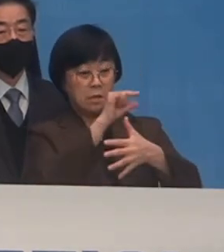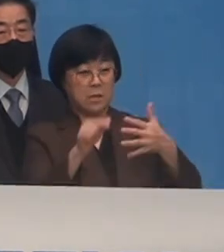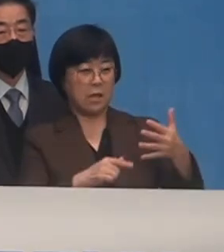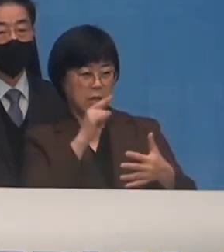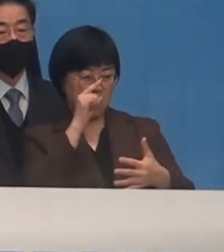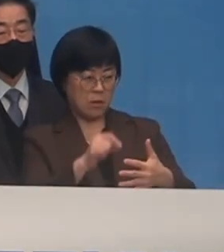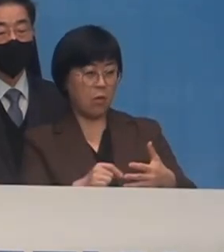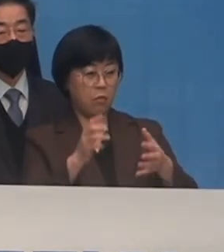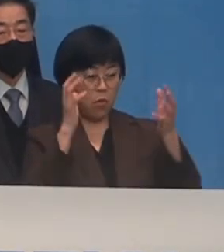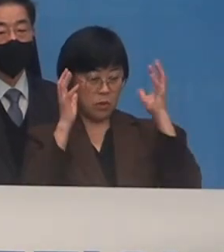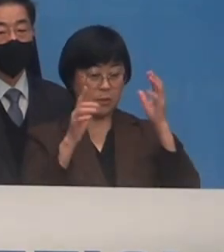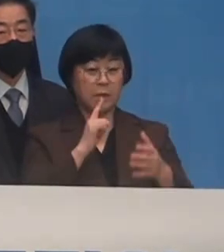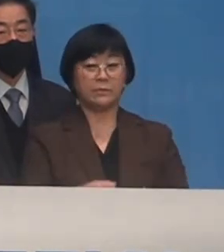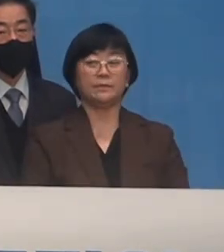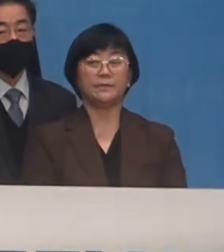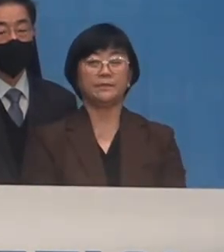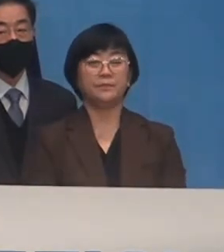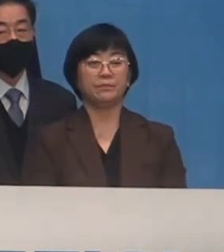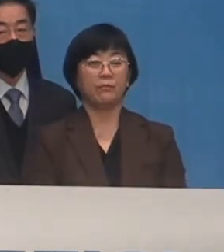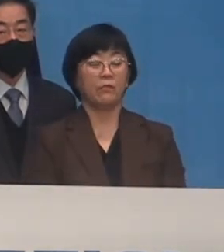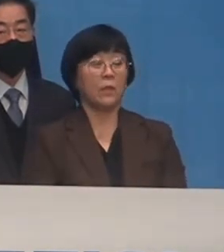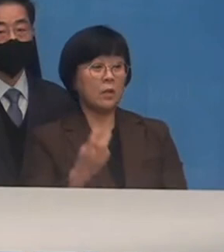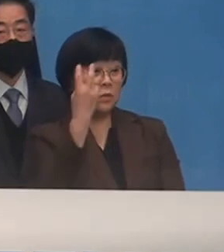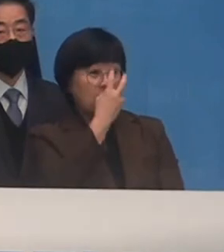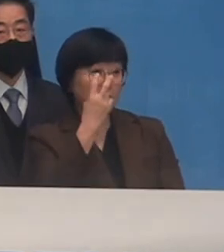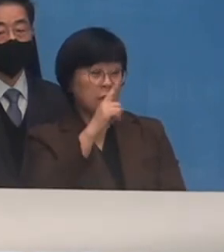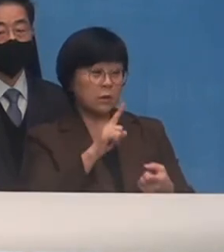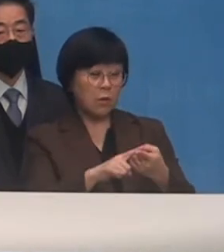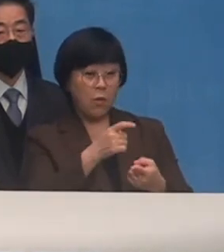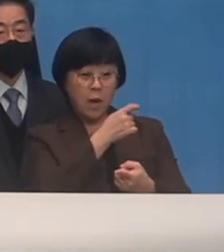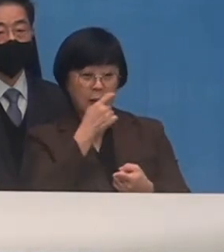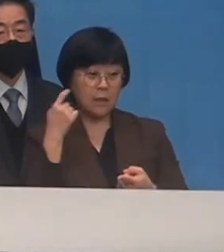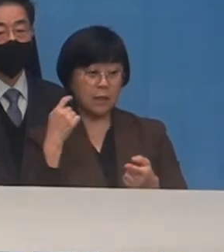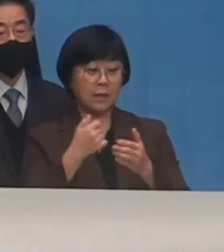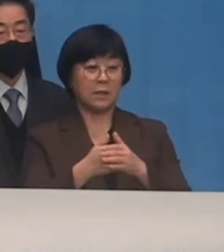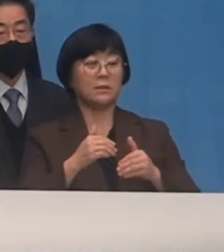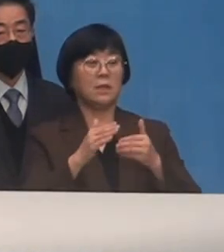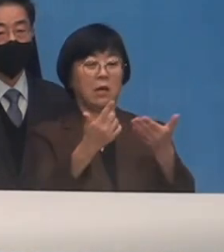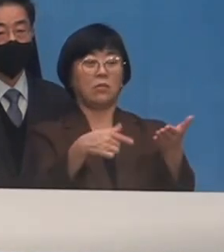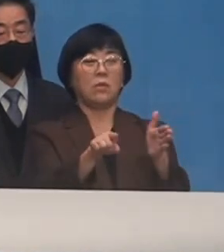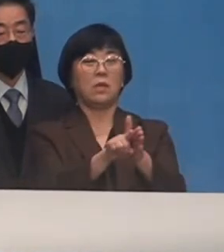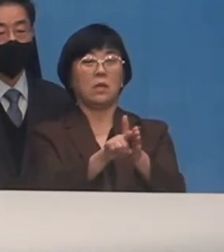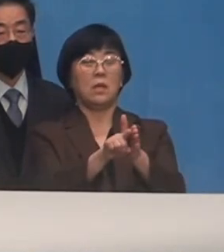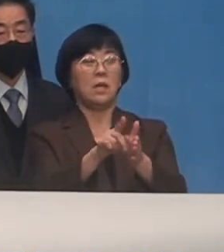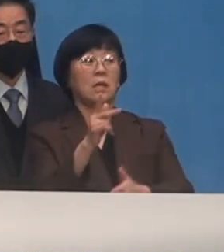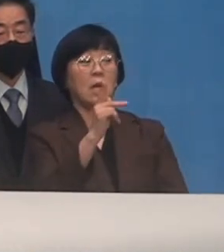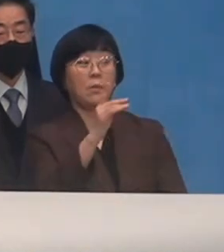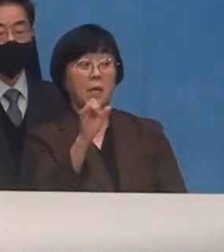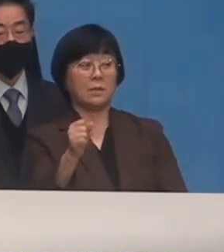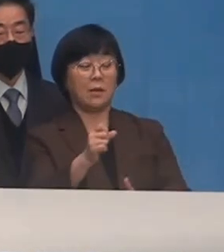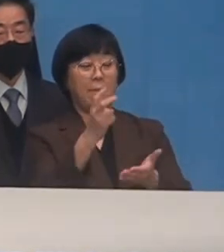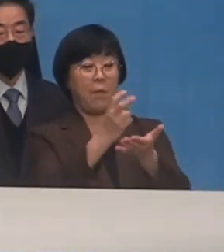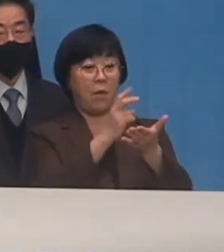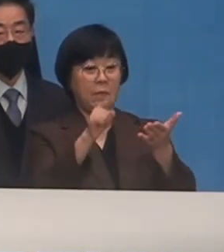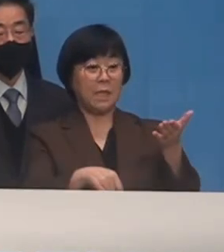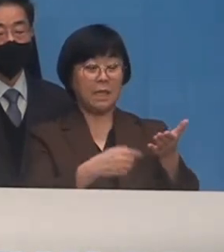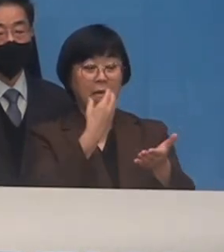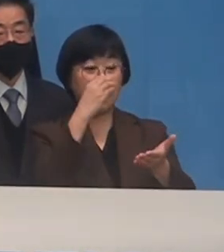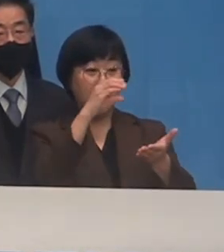매우 까다롭고 복잡한 점이다. 사찰 여부에 대한 확인을 진행하기 위해서는 KBS 법인